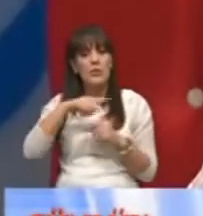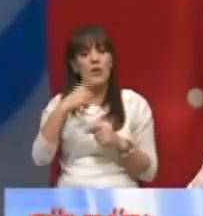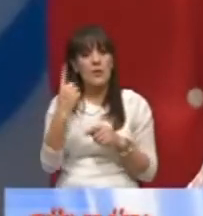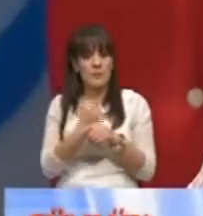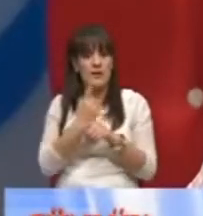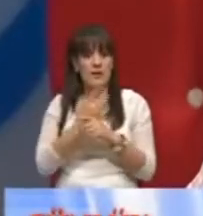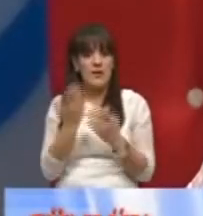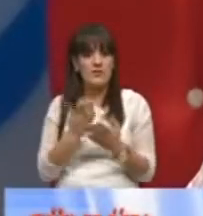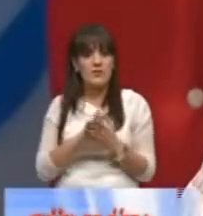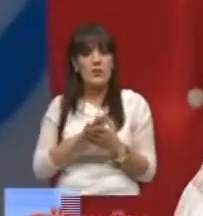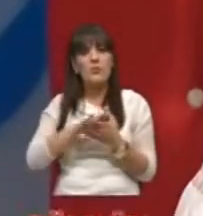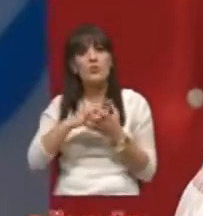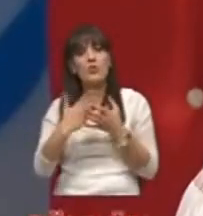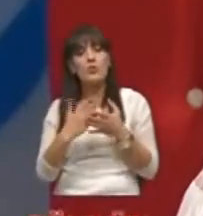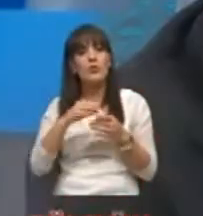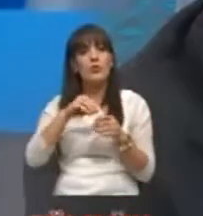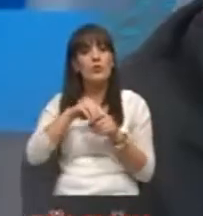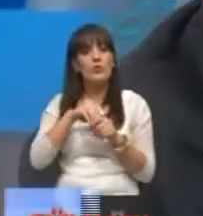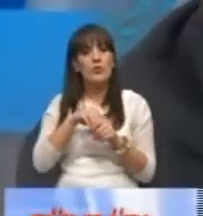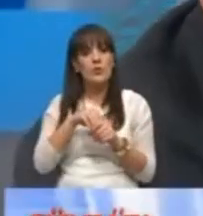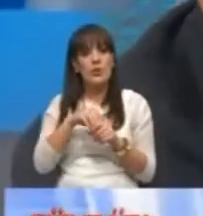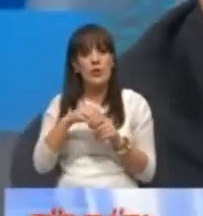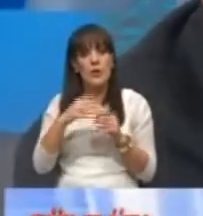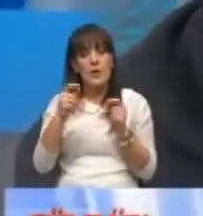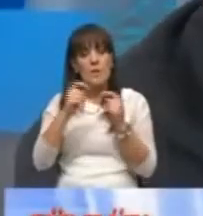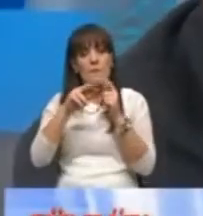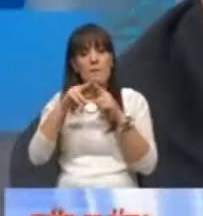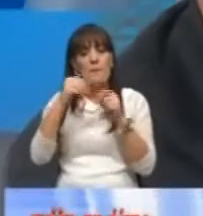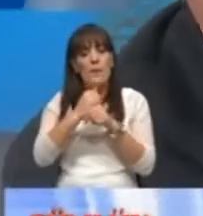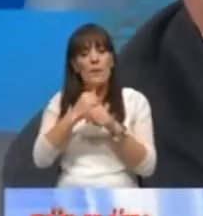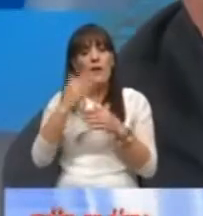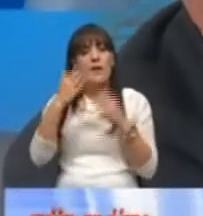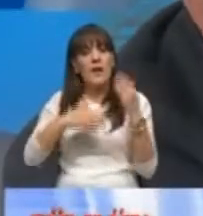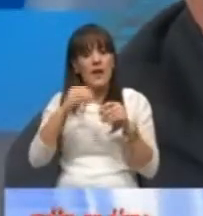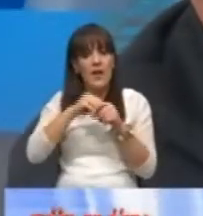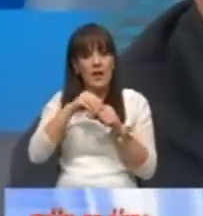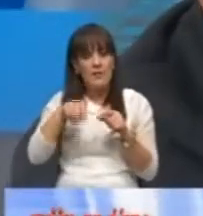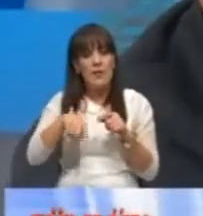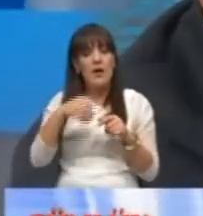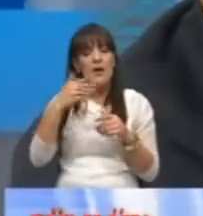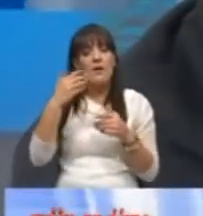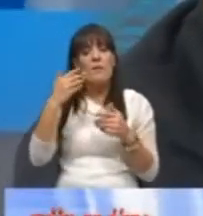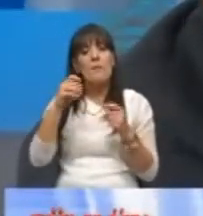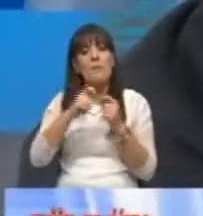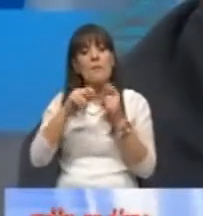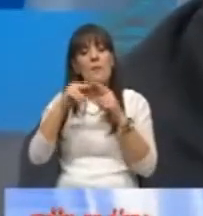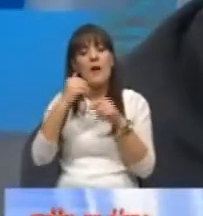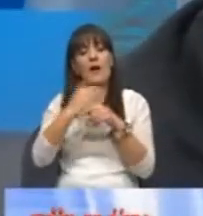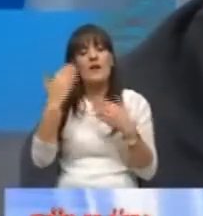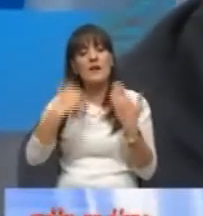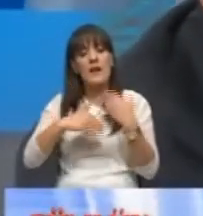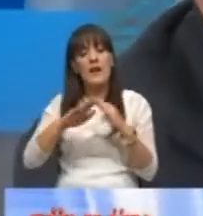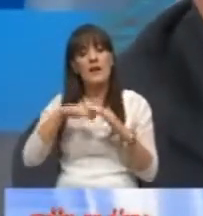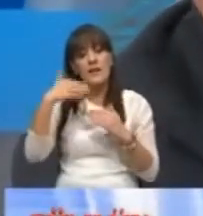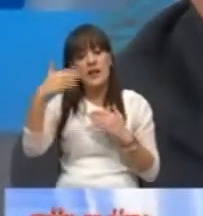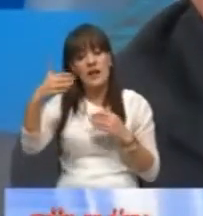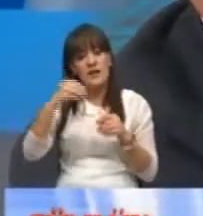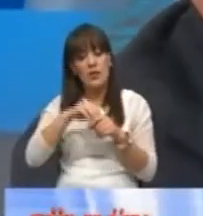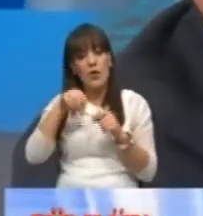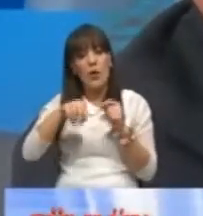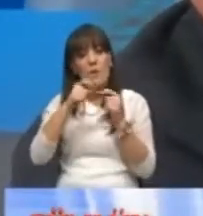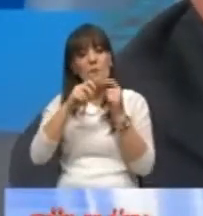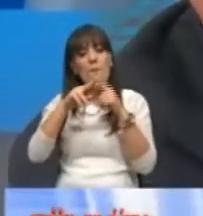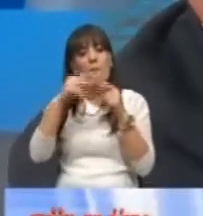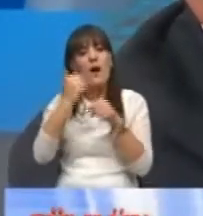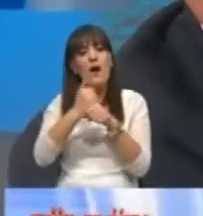biri aslında. Burkulma, bağlardaki yaralanma. Bağlardaki yaralanmanın ileri safhasında o